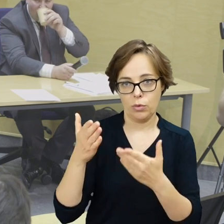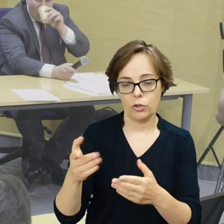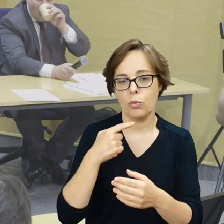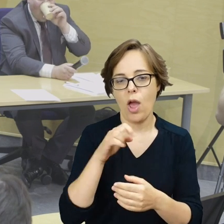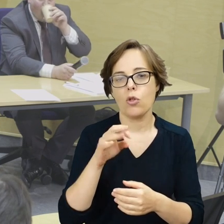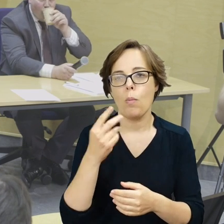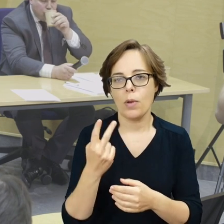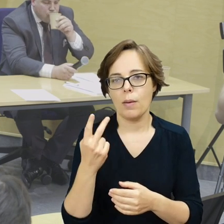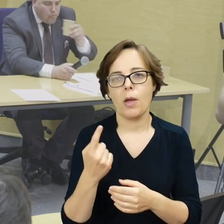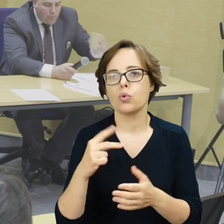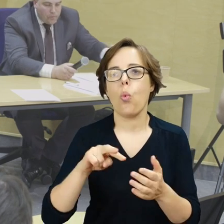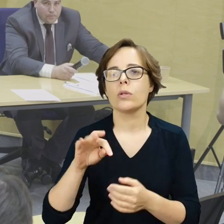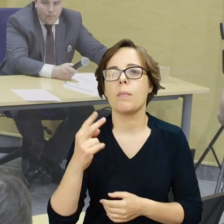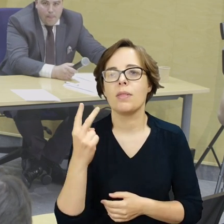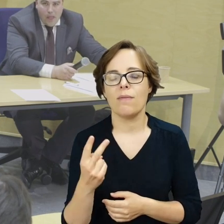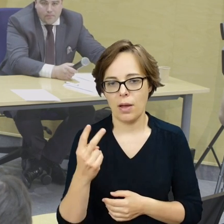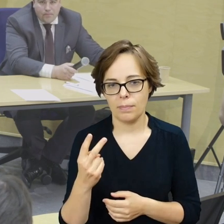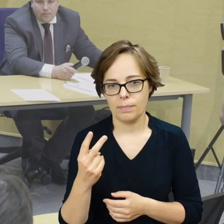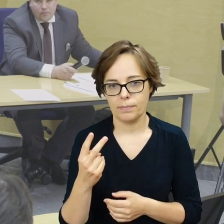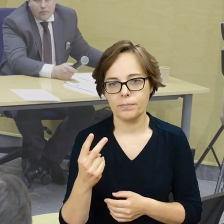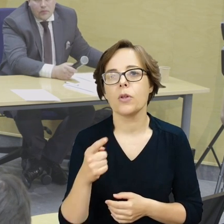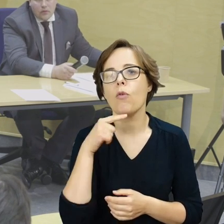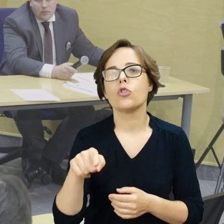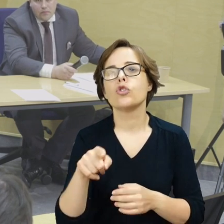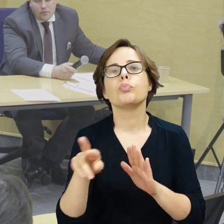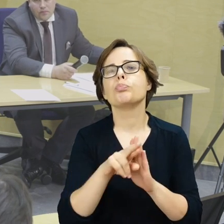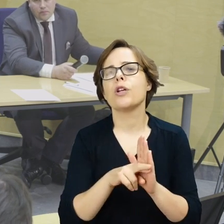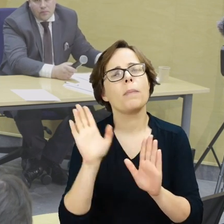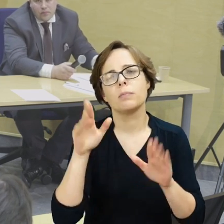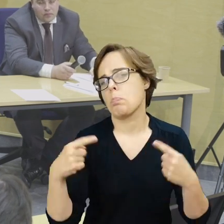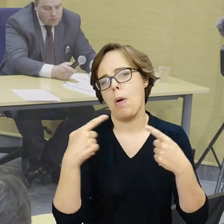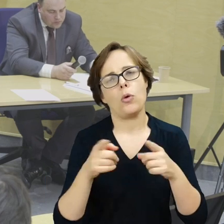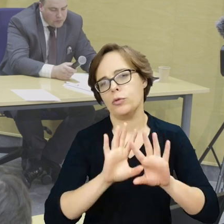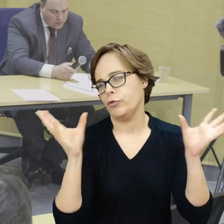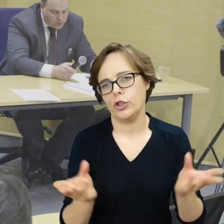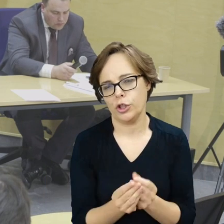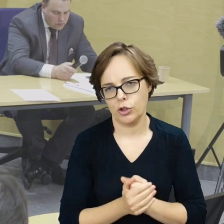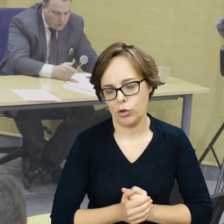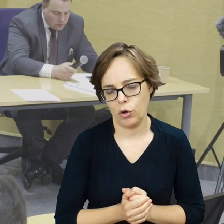dostępie do informacji publicznej, mówiono przepis GUMA. Ten w zakresie, w jakim on odsyła do